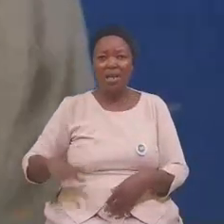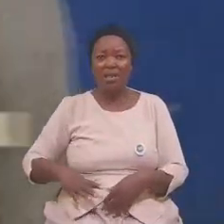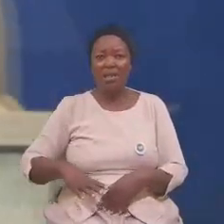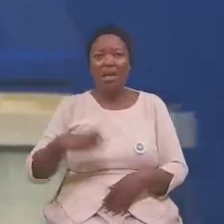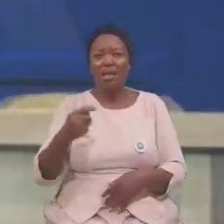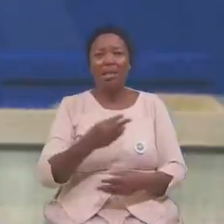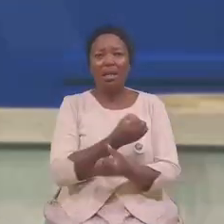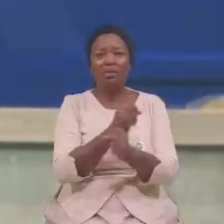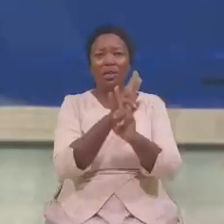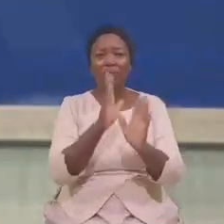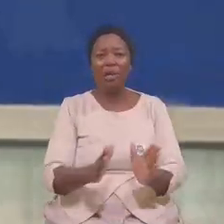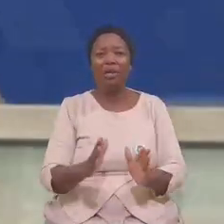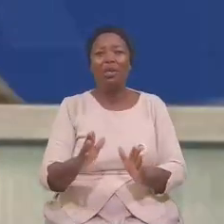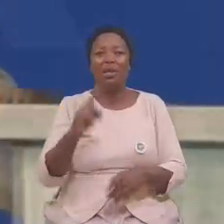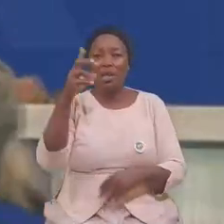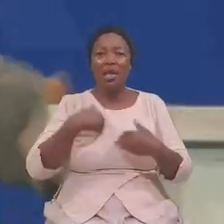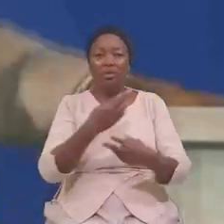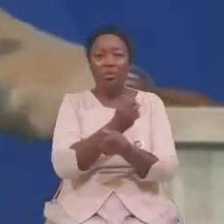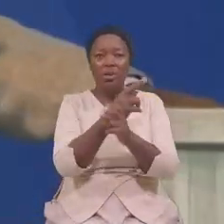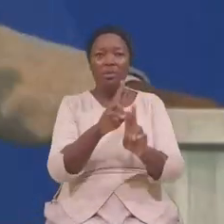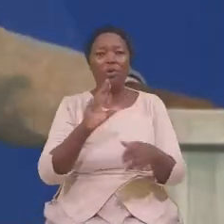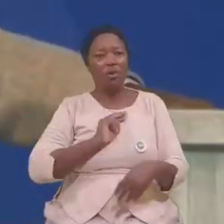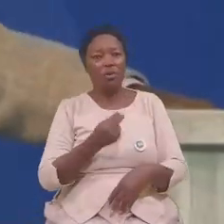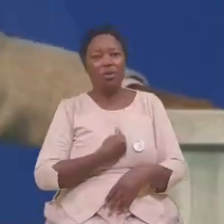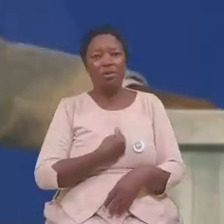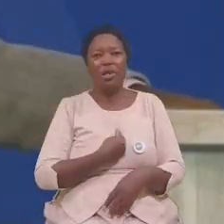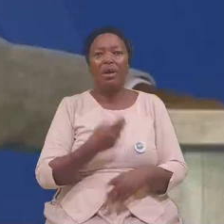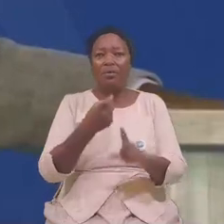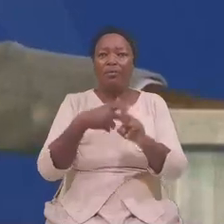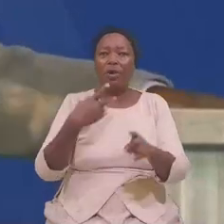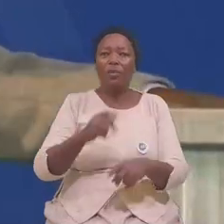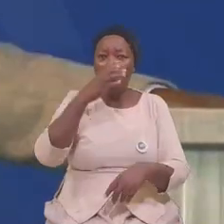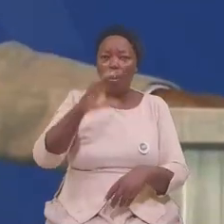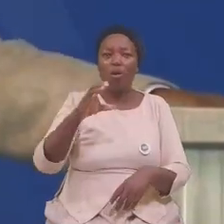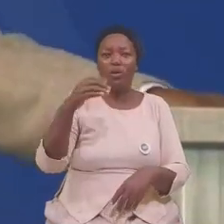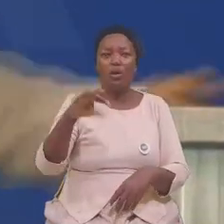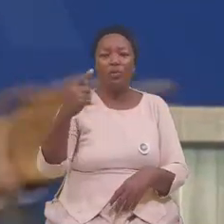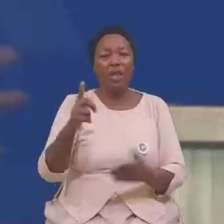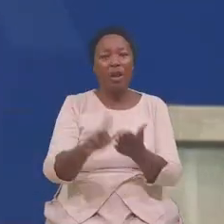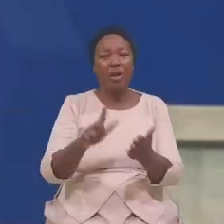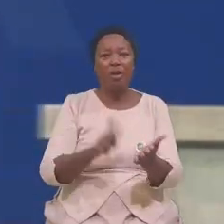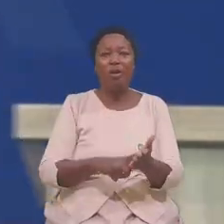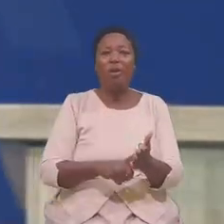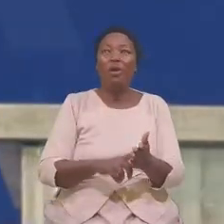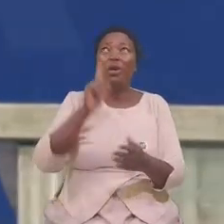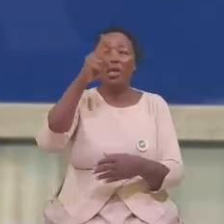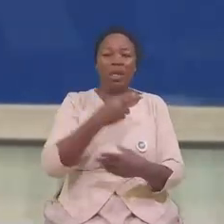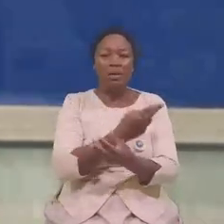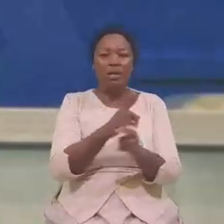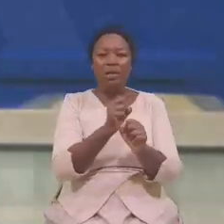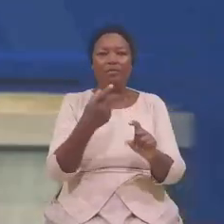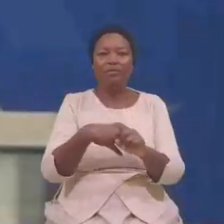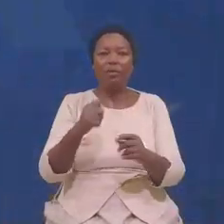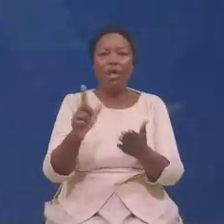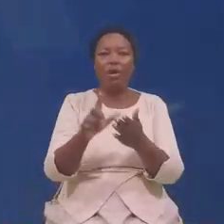Rédempteur, il nous a rachetés de la malédiction de la loi. Il rachète de la